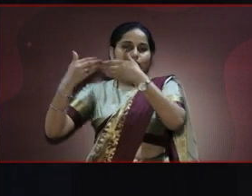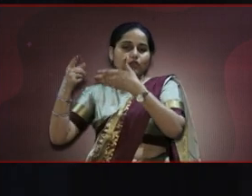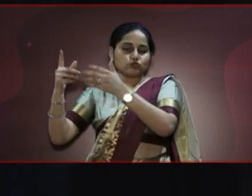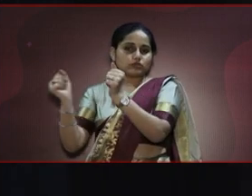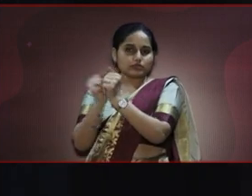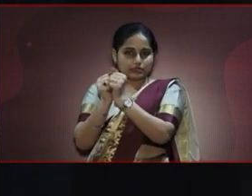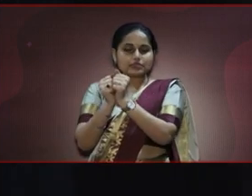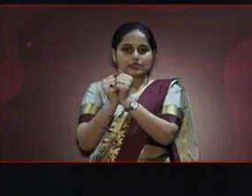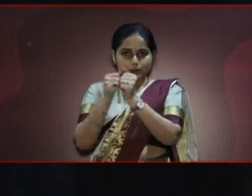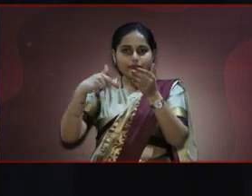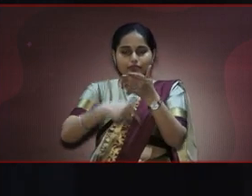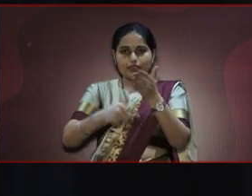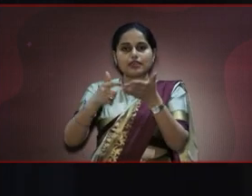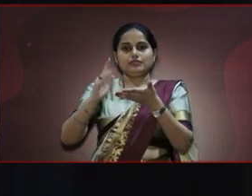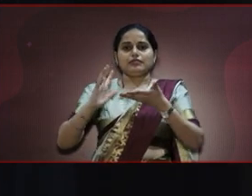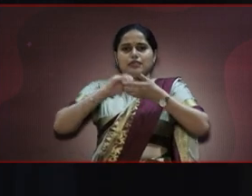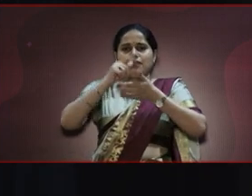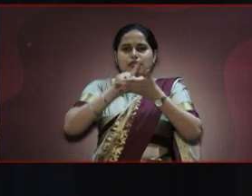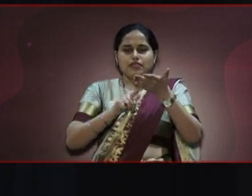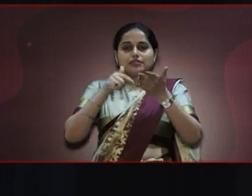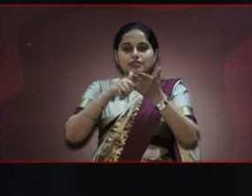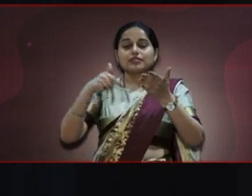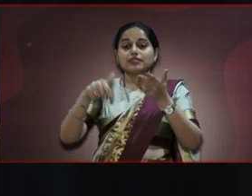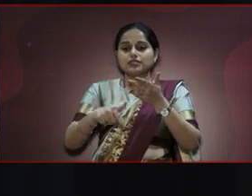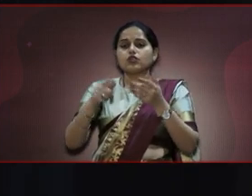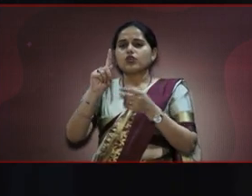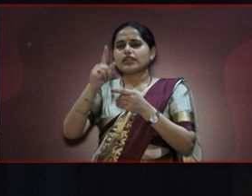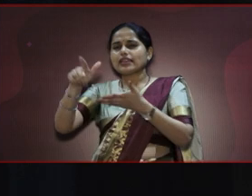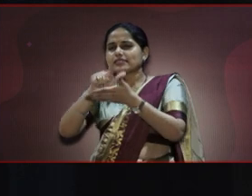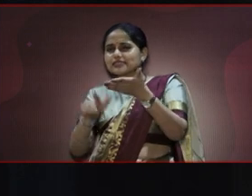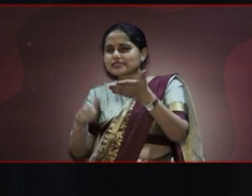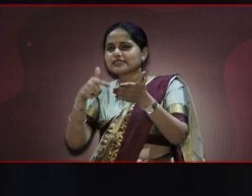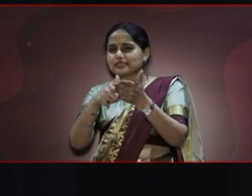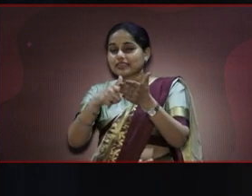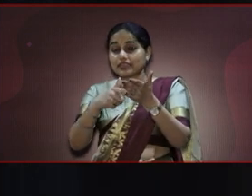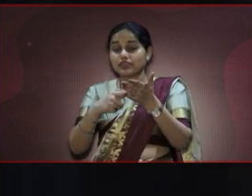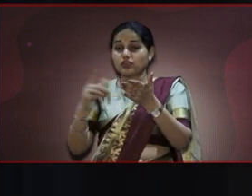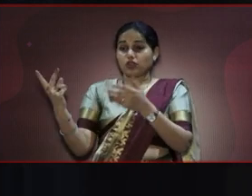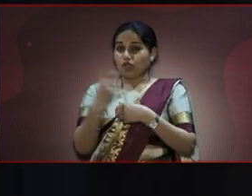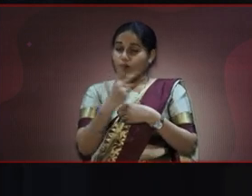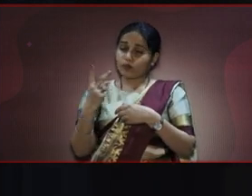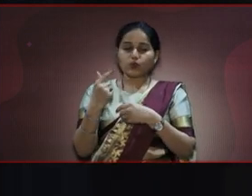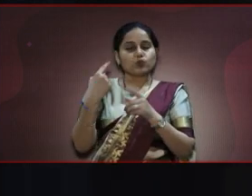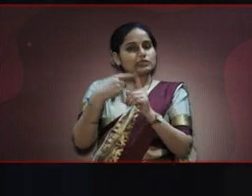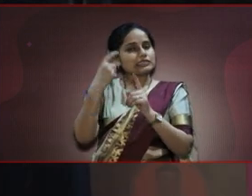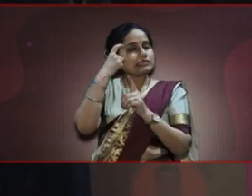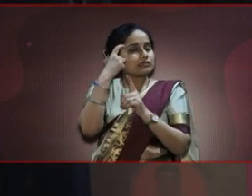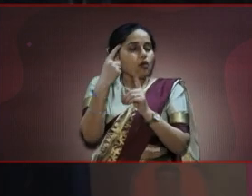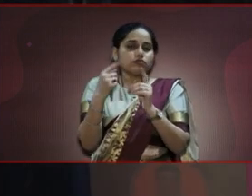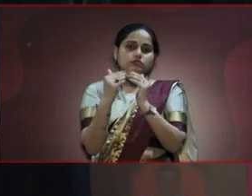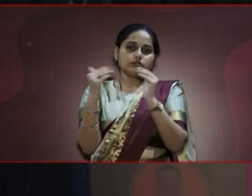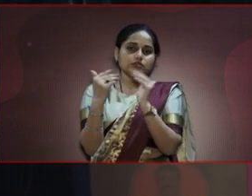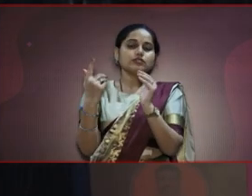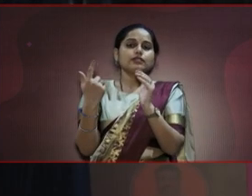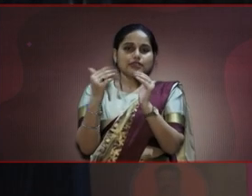एक नया उपक्रम करने की कोशिश कर रहे हैं और एक पत्र जो है हम एक म्यूचुअल अंडरस्टैंडिंग का लेटर ऑफ इंगेजमेंट जो है